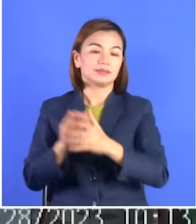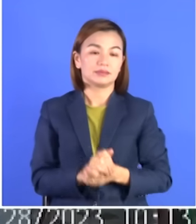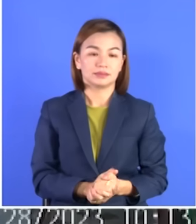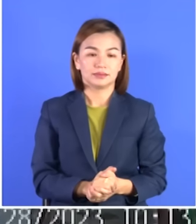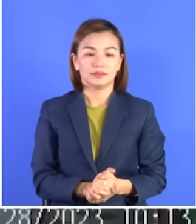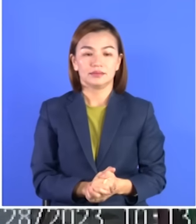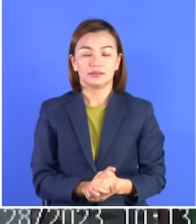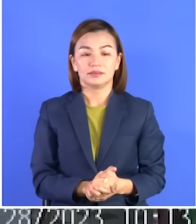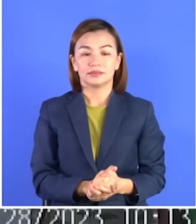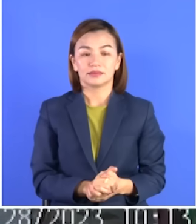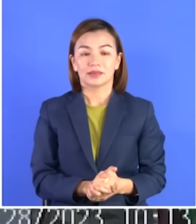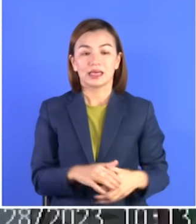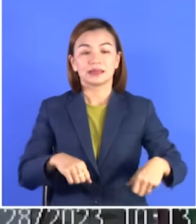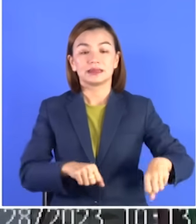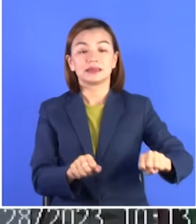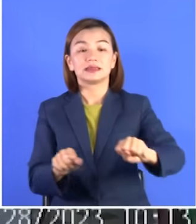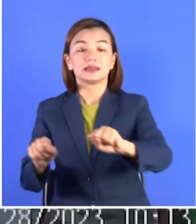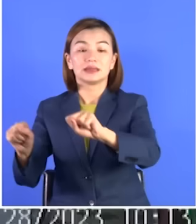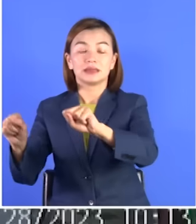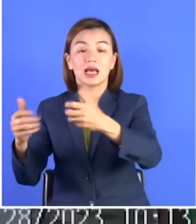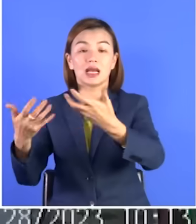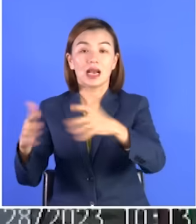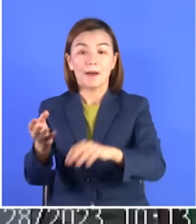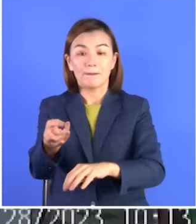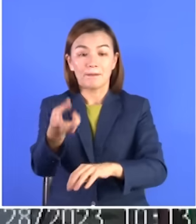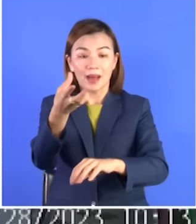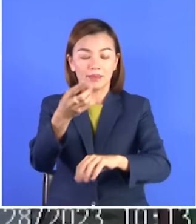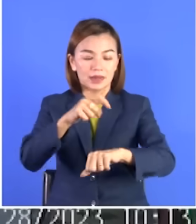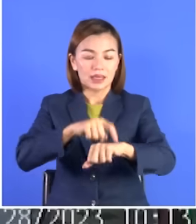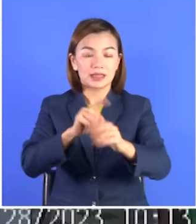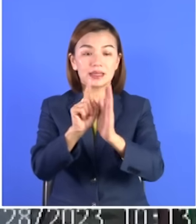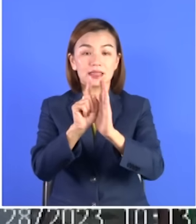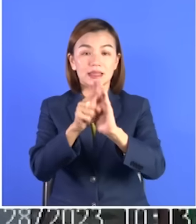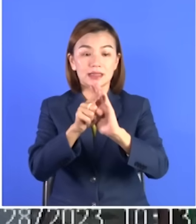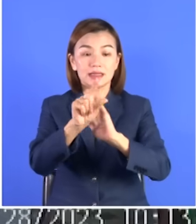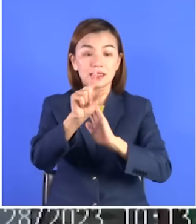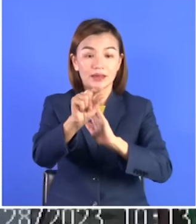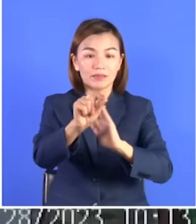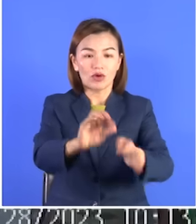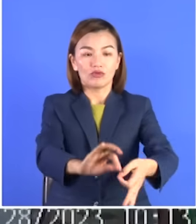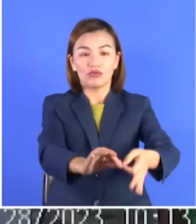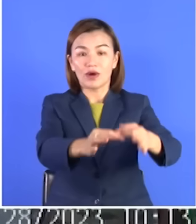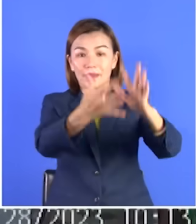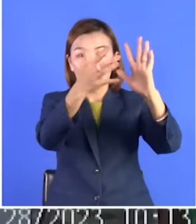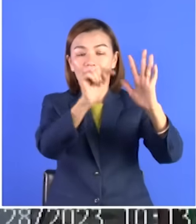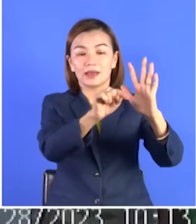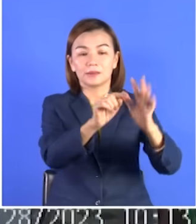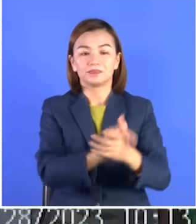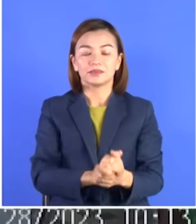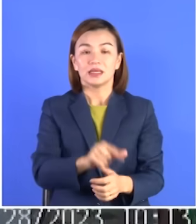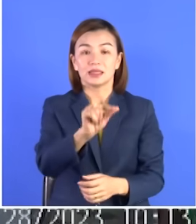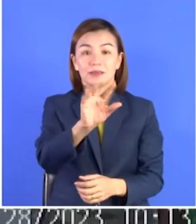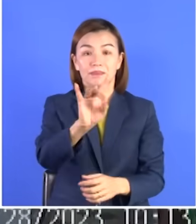ขึ้นหลังจากนั้น 20นาทีผ่านไปเกิดไฟไม่บ้านฮะไฟไบ้านหลังนี้เหตุนี้เกิด 28